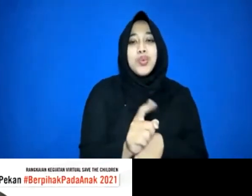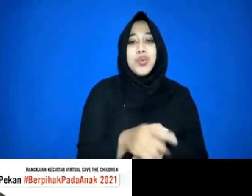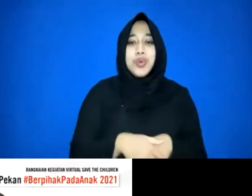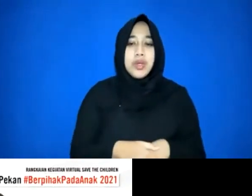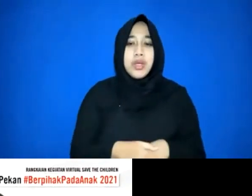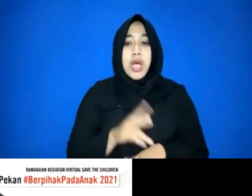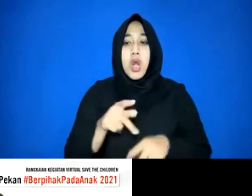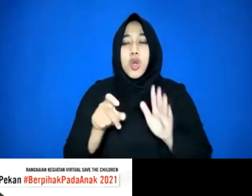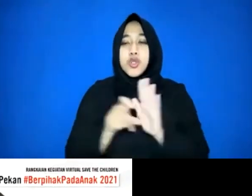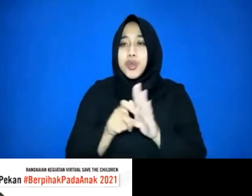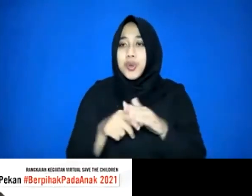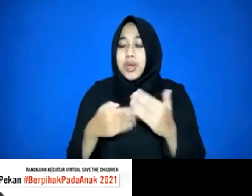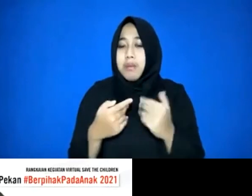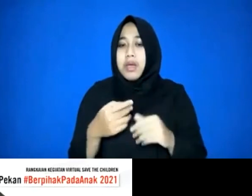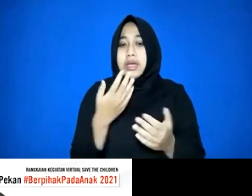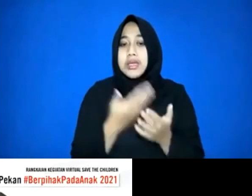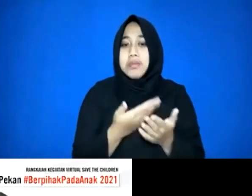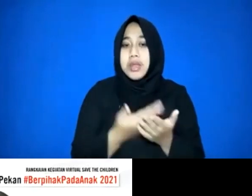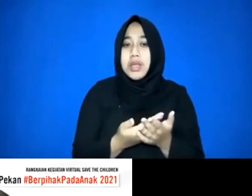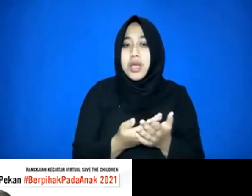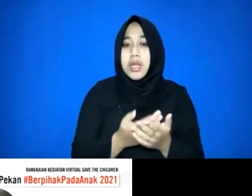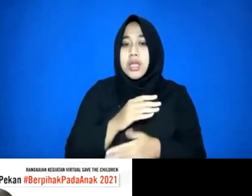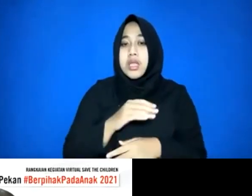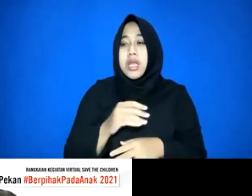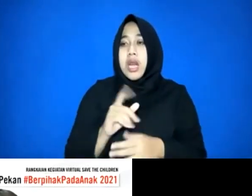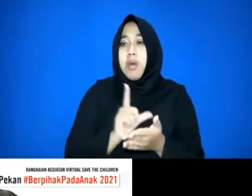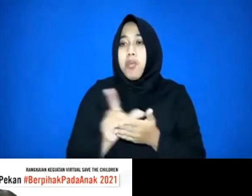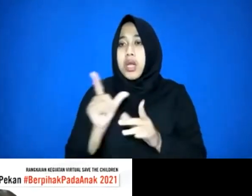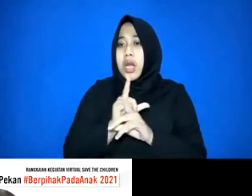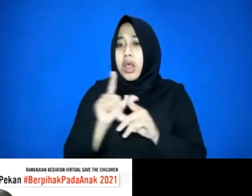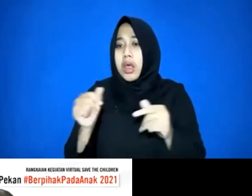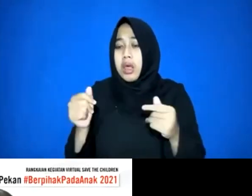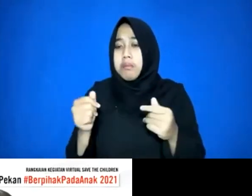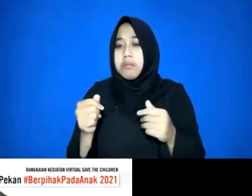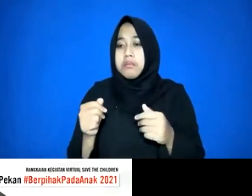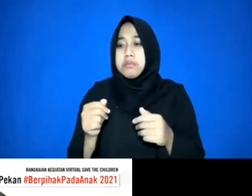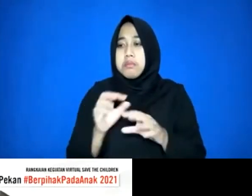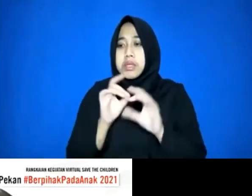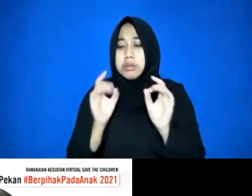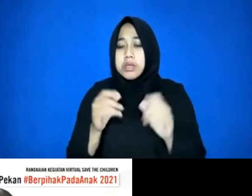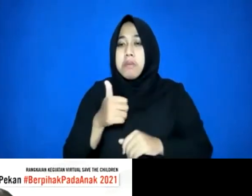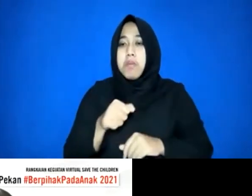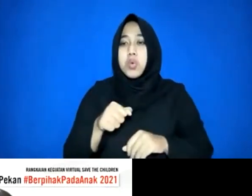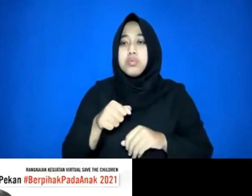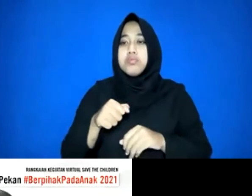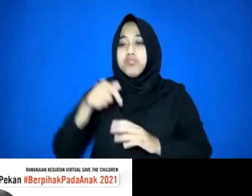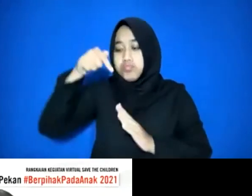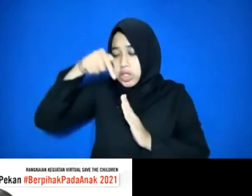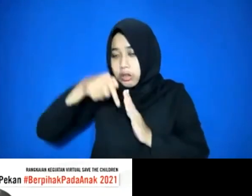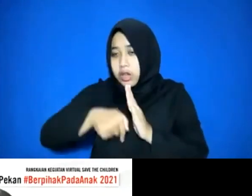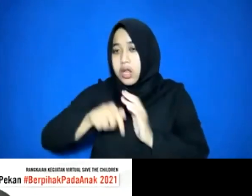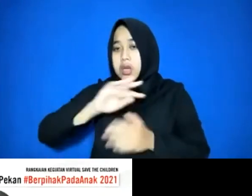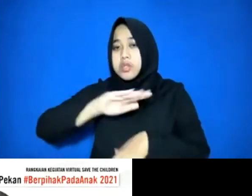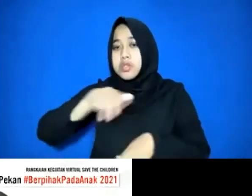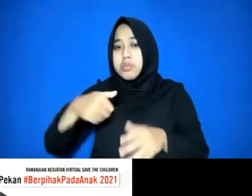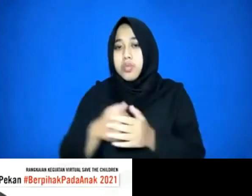ketika misalnya dimintain untuk sebuah laporan yang lengkap atau untuk ABH dan segala macam, nah baru dijabarkan tuh semua dengan